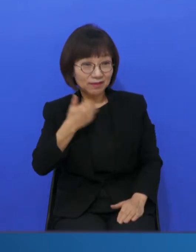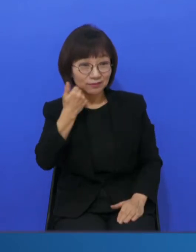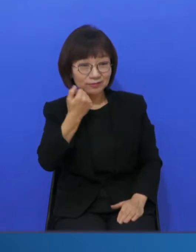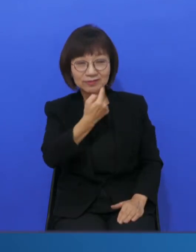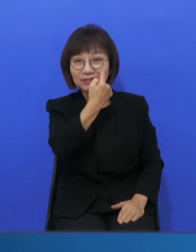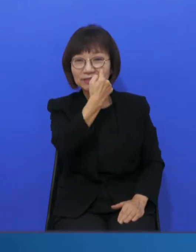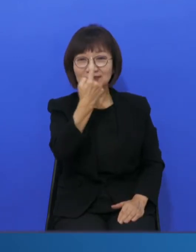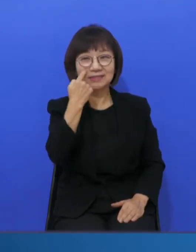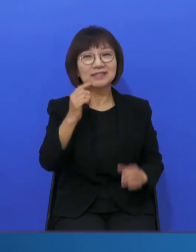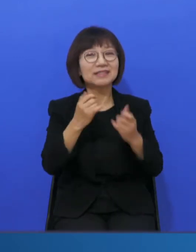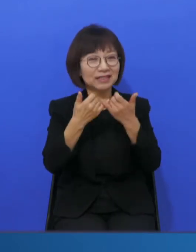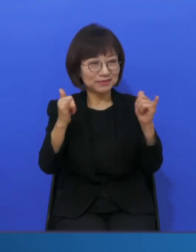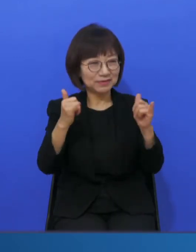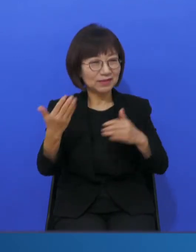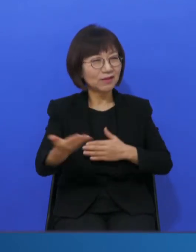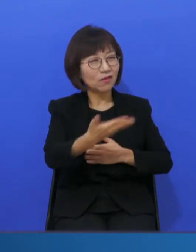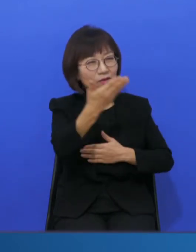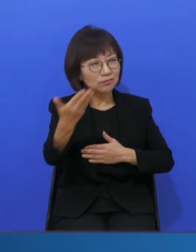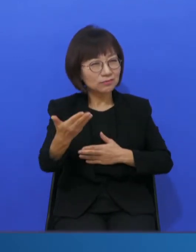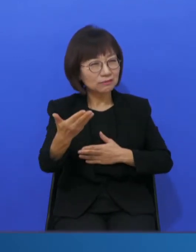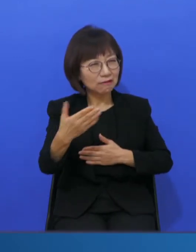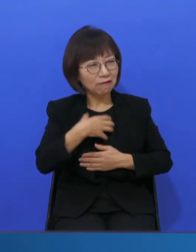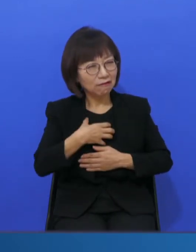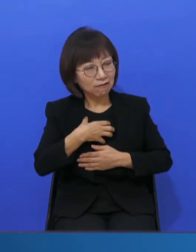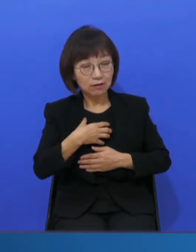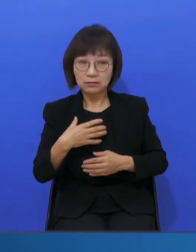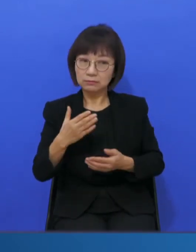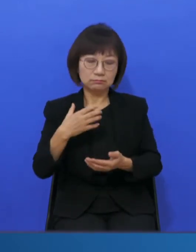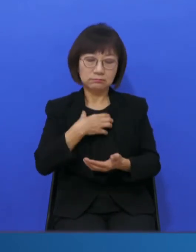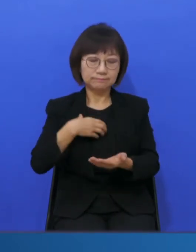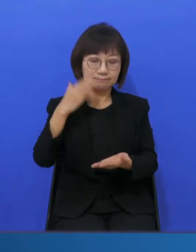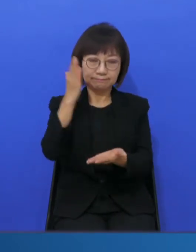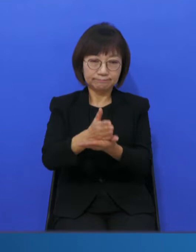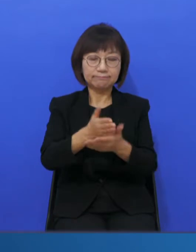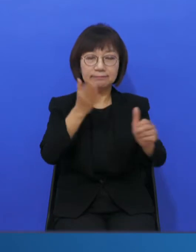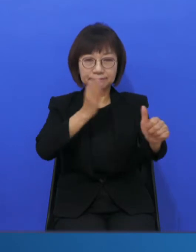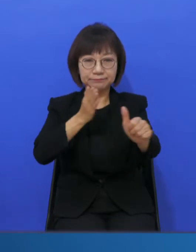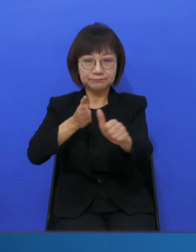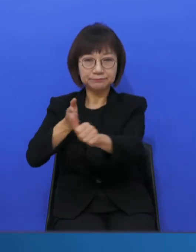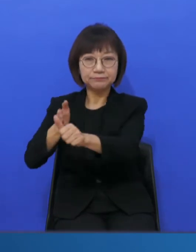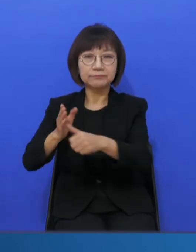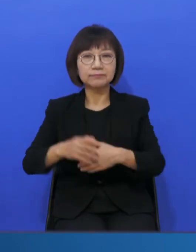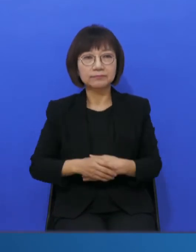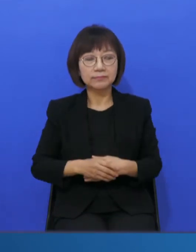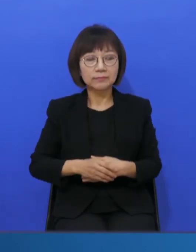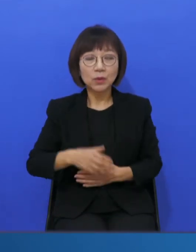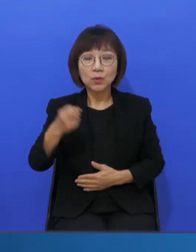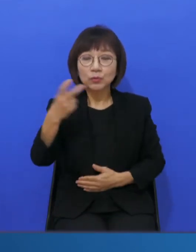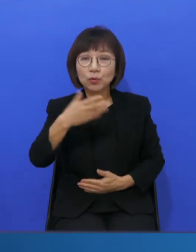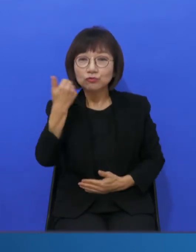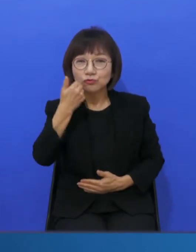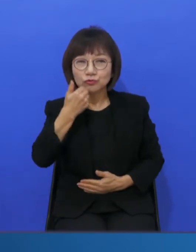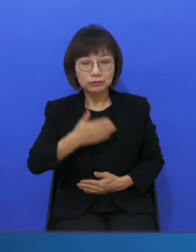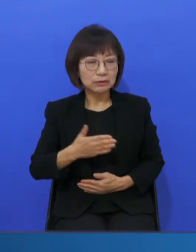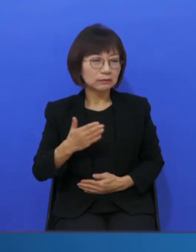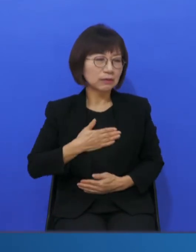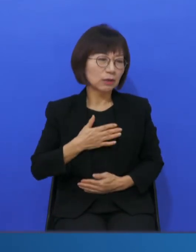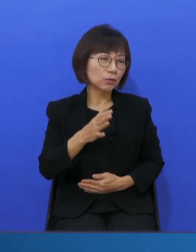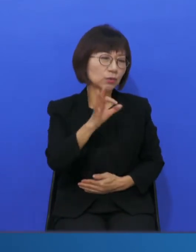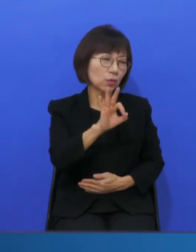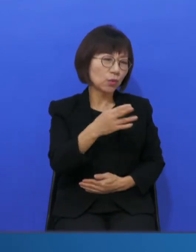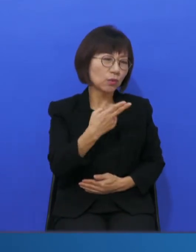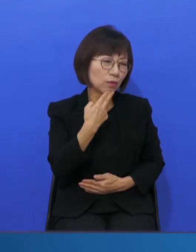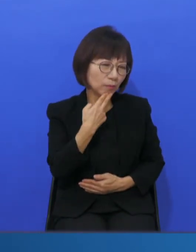am a witness of it. 걱정하지 마세요. Do not worry. 또 나는 너무 돈이 없고 가난하다. 이렇게